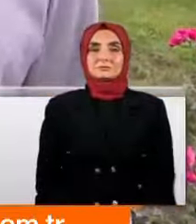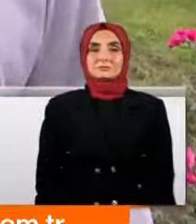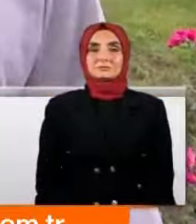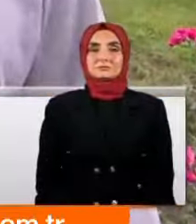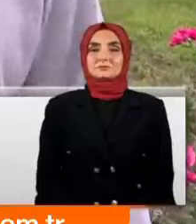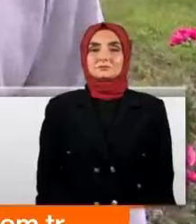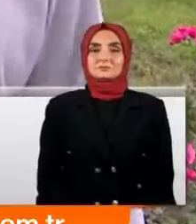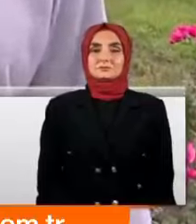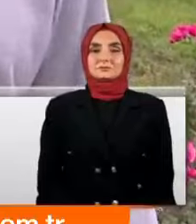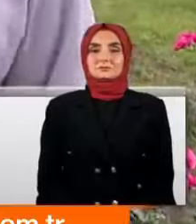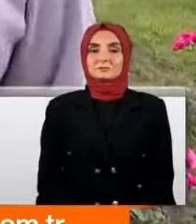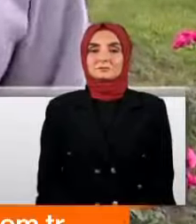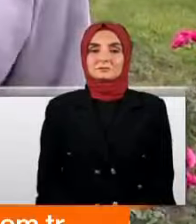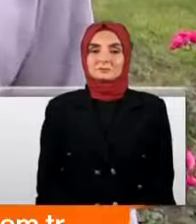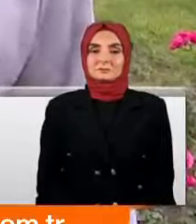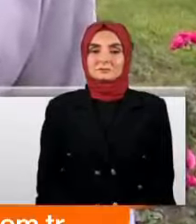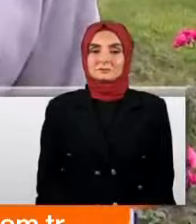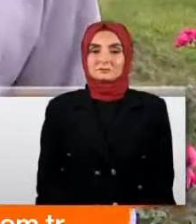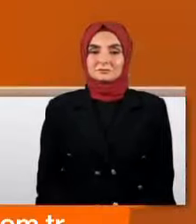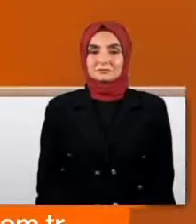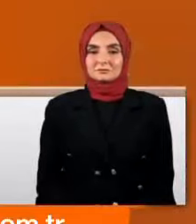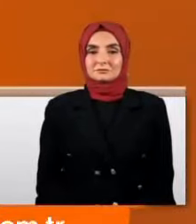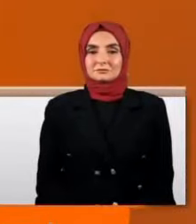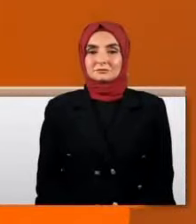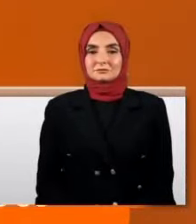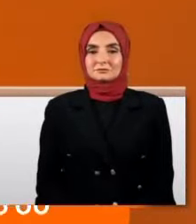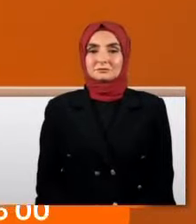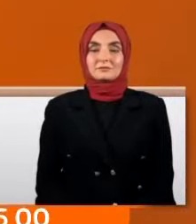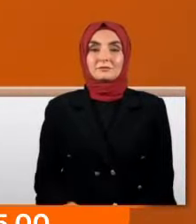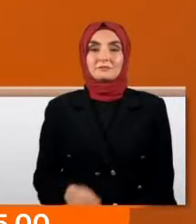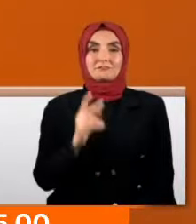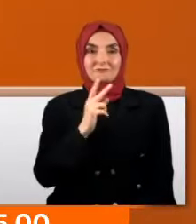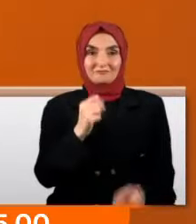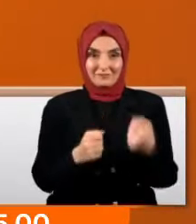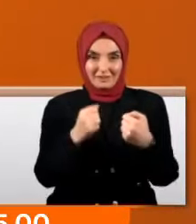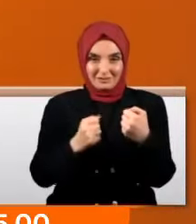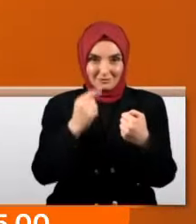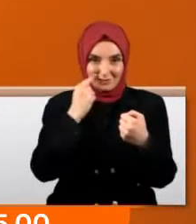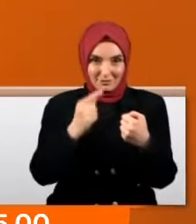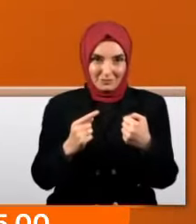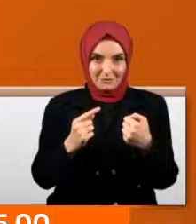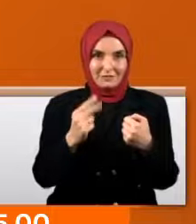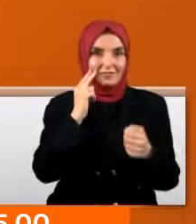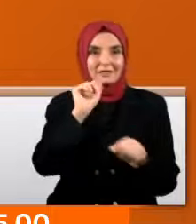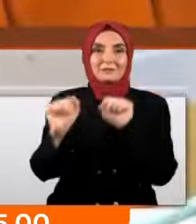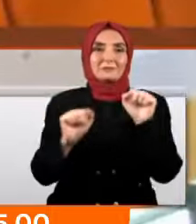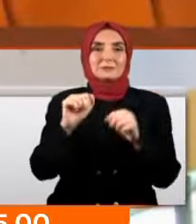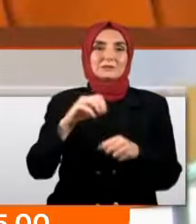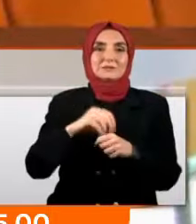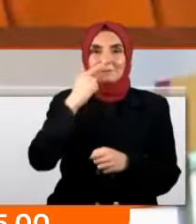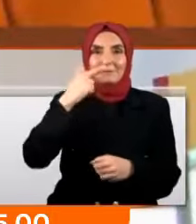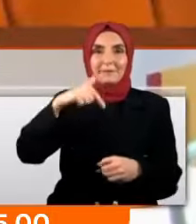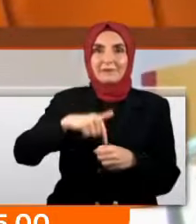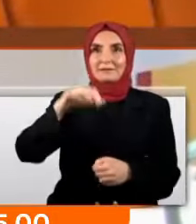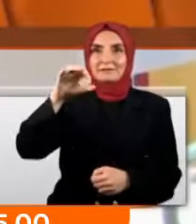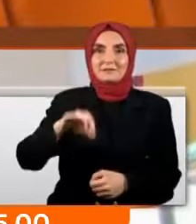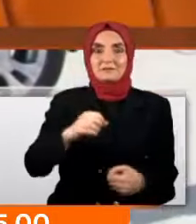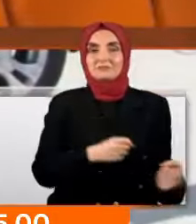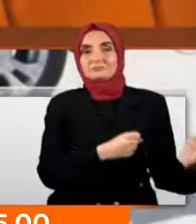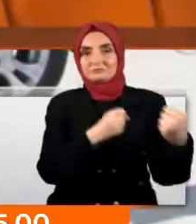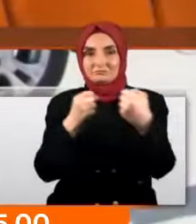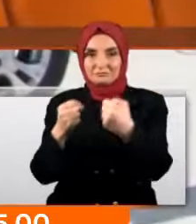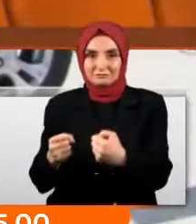Kayınpederimle görüştüm telefonda, araba yıkatıyorum diye. Aracını yıkamak için benzin istasyonuna girmişti ama ölüm 72 yaşındaki İlya